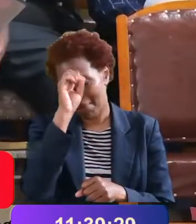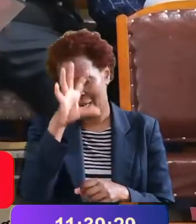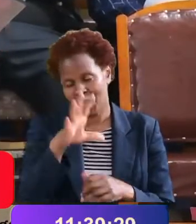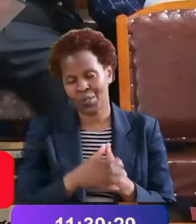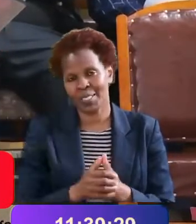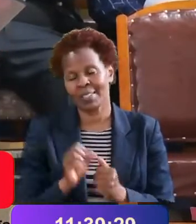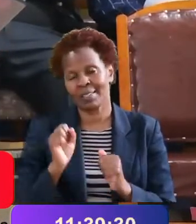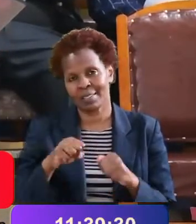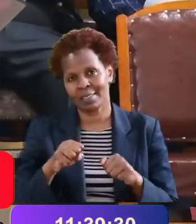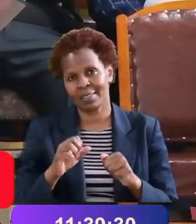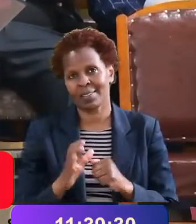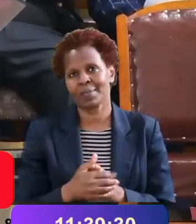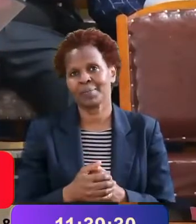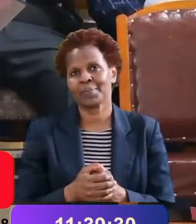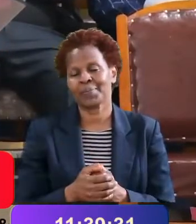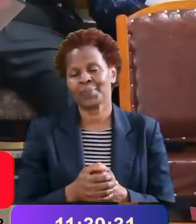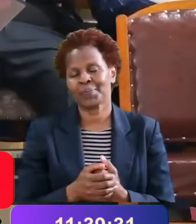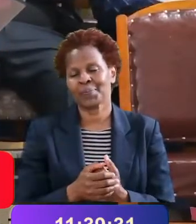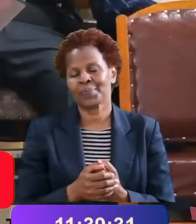Yes.